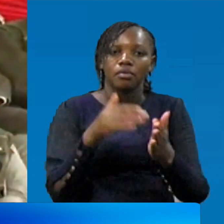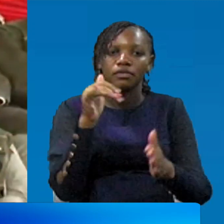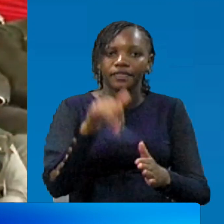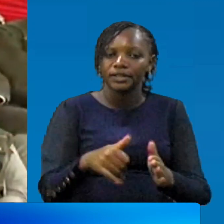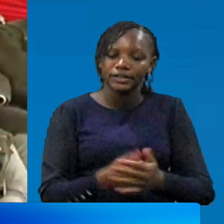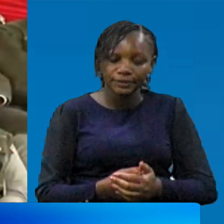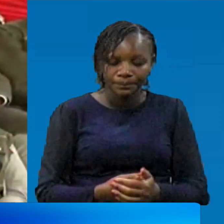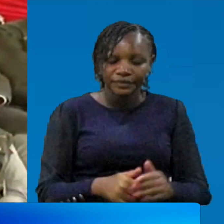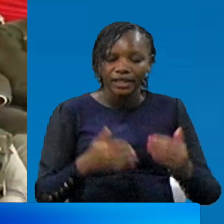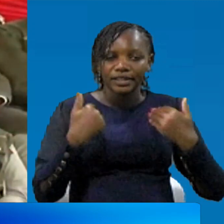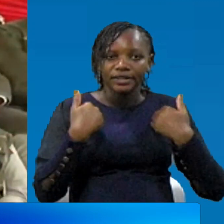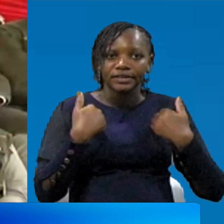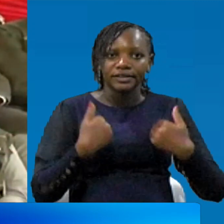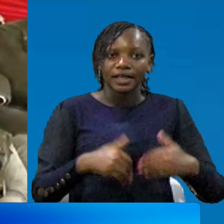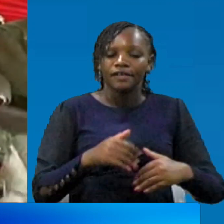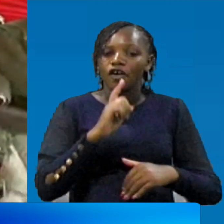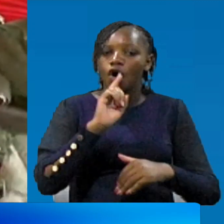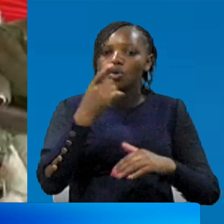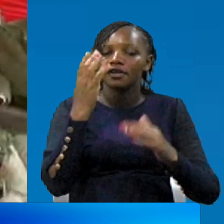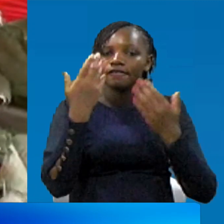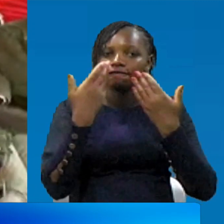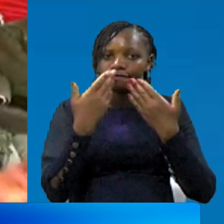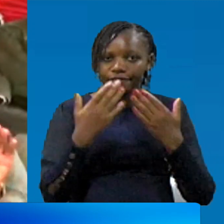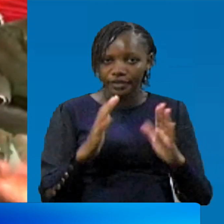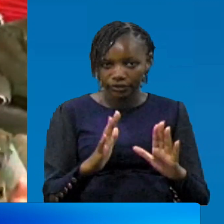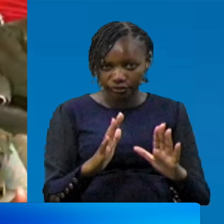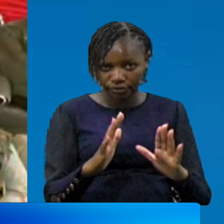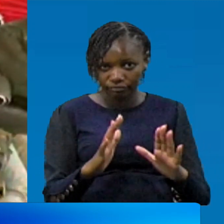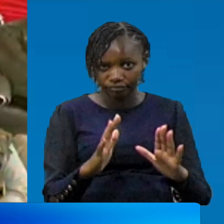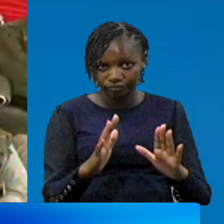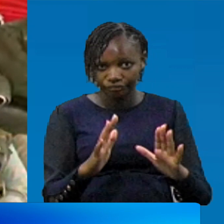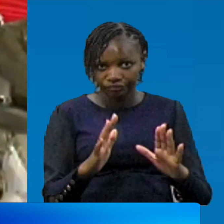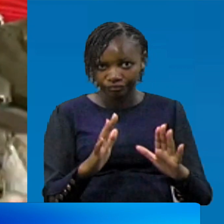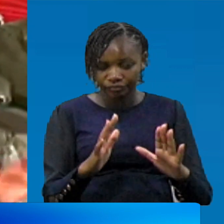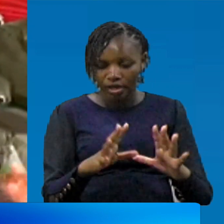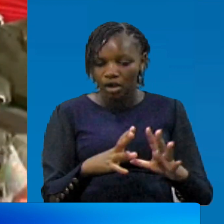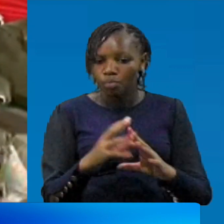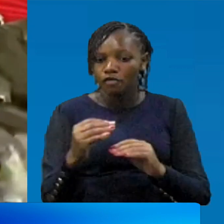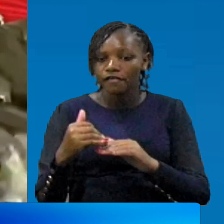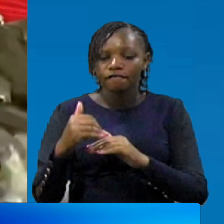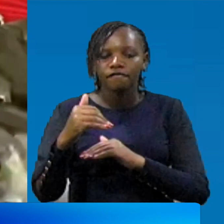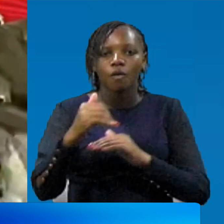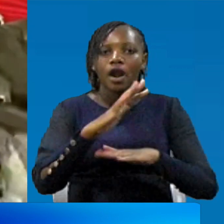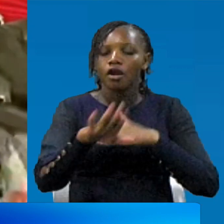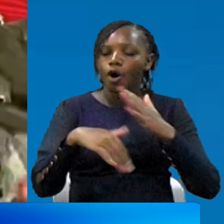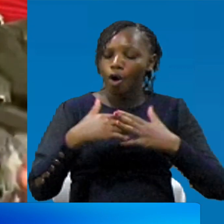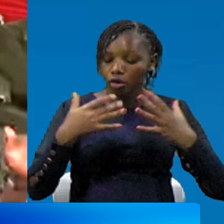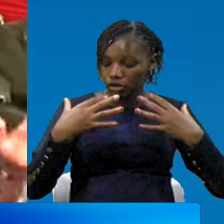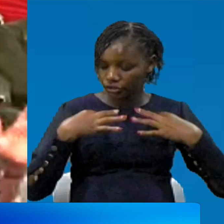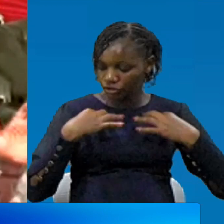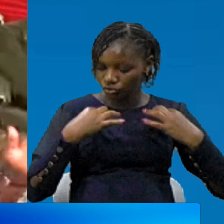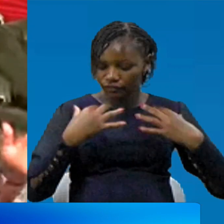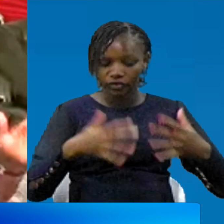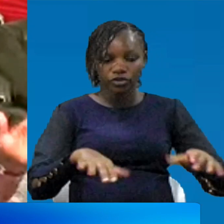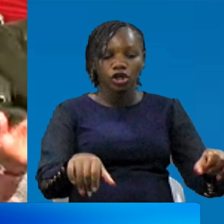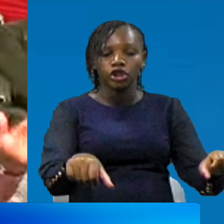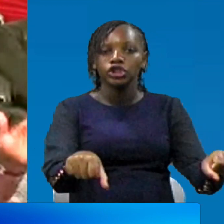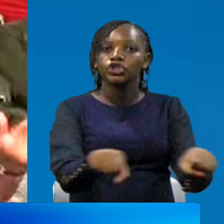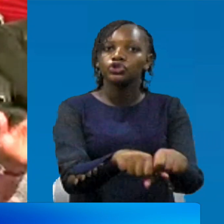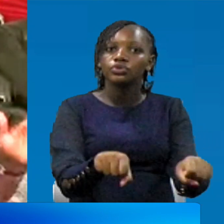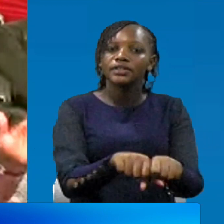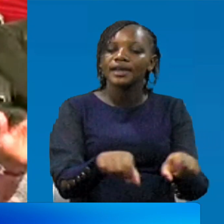issued instructions going forward. All uniforms, shoes and other pieces